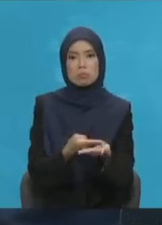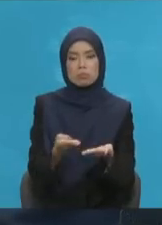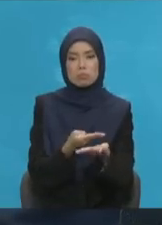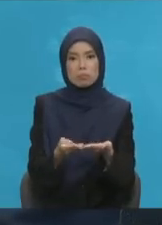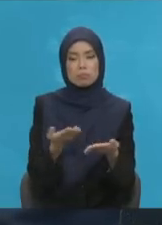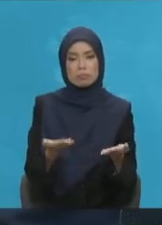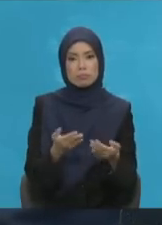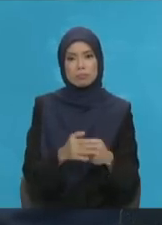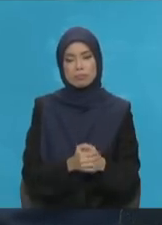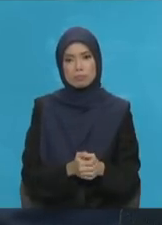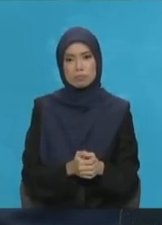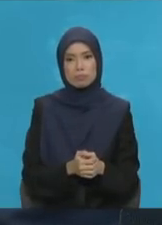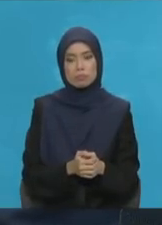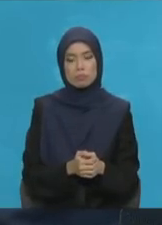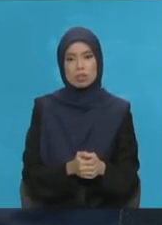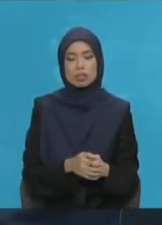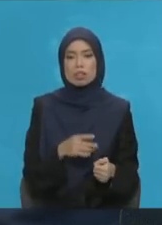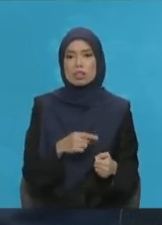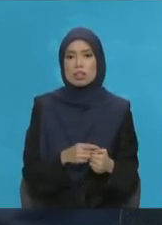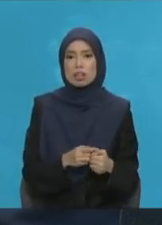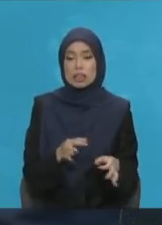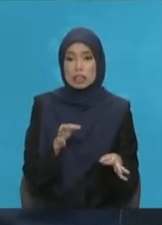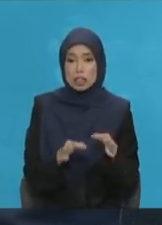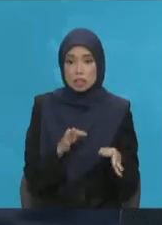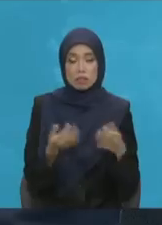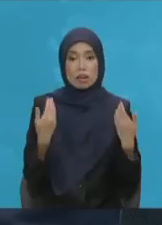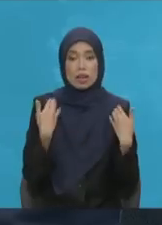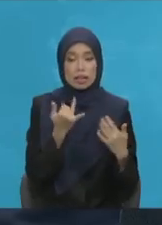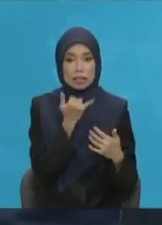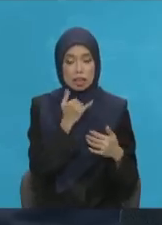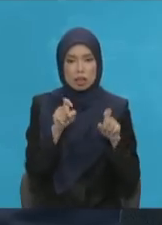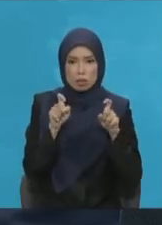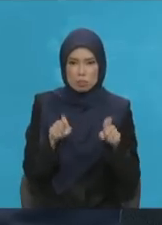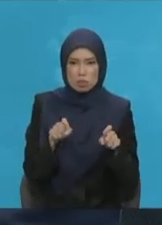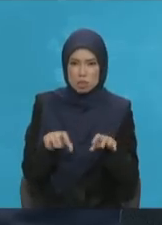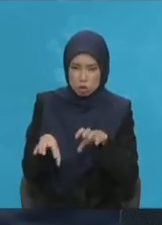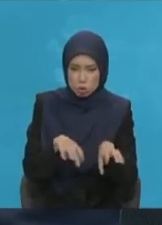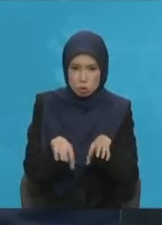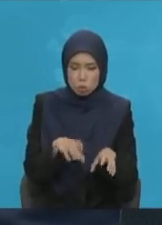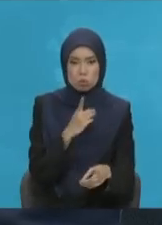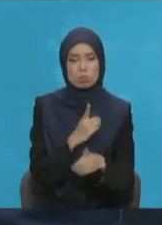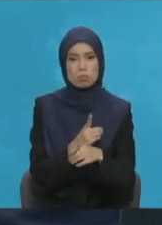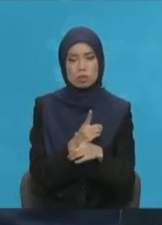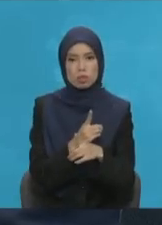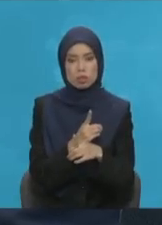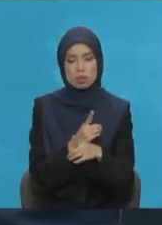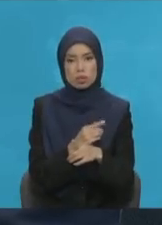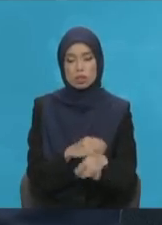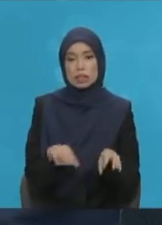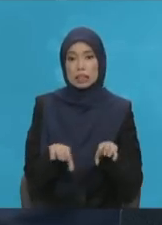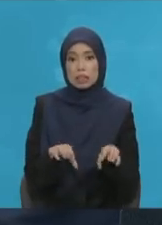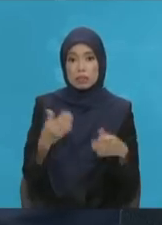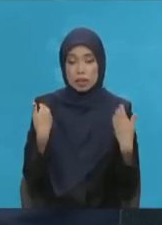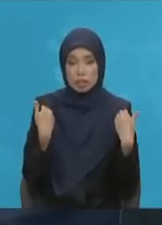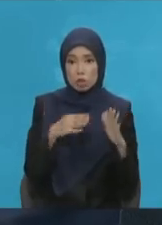mana mana yang salah akan dibetulkan atau mana-mana yang kurang akan dilengkapkan